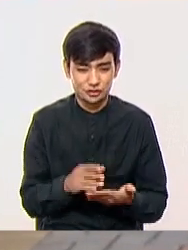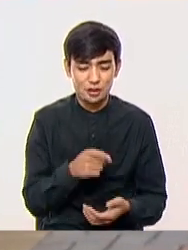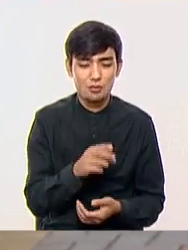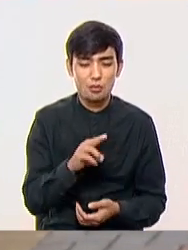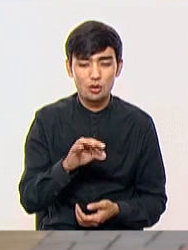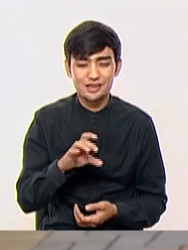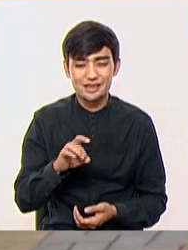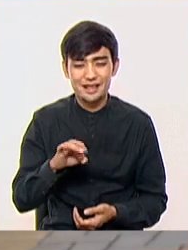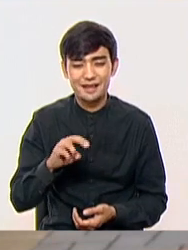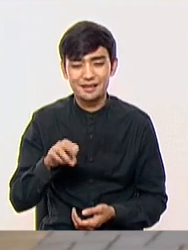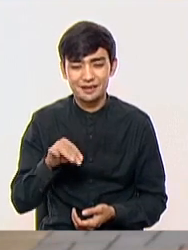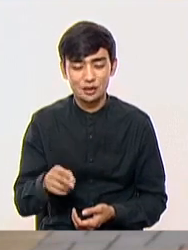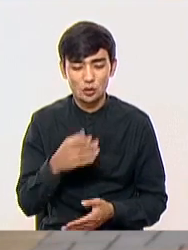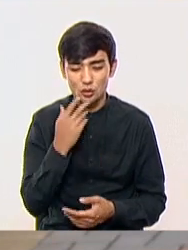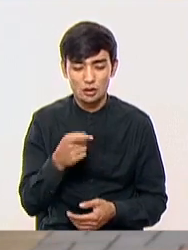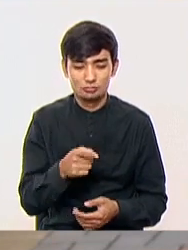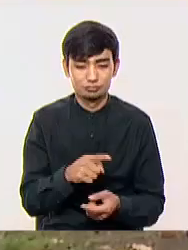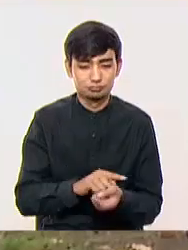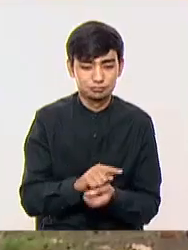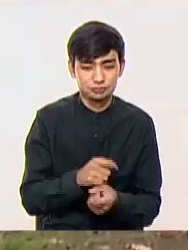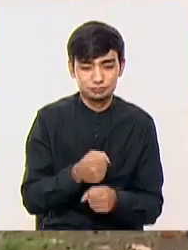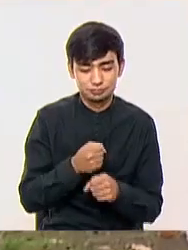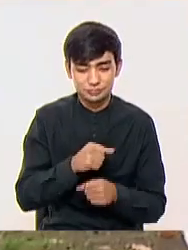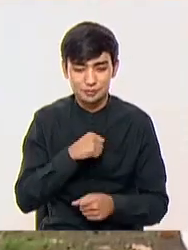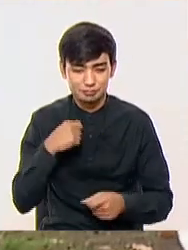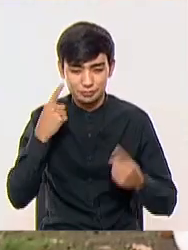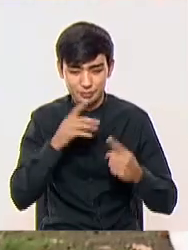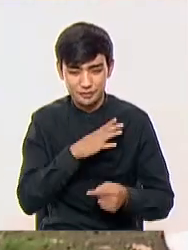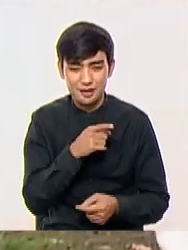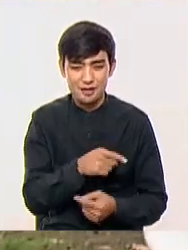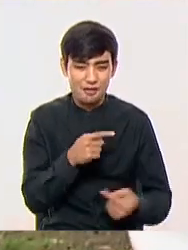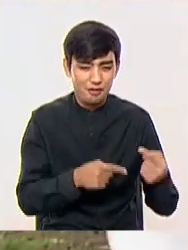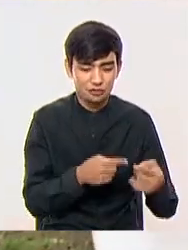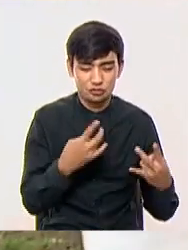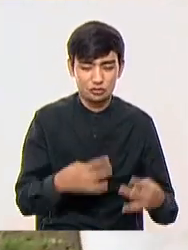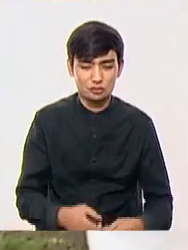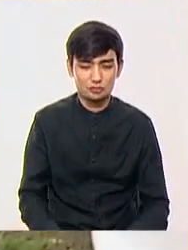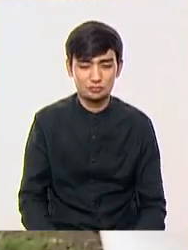посредник, это он какую-то переработку делает. С такими, я думаю, бороться не стоит.